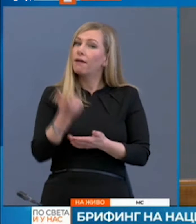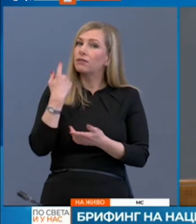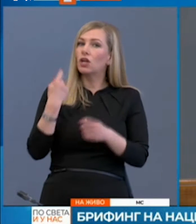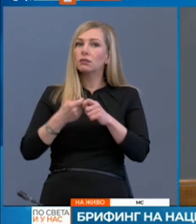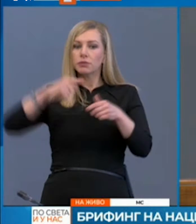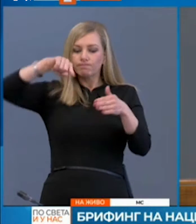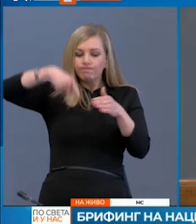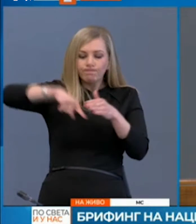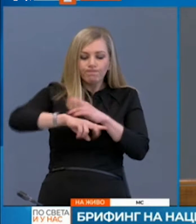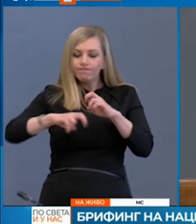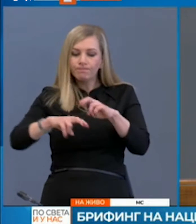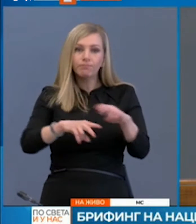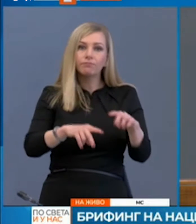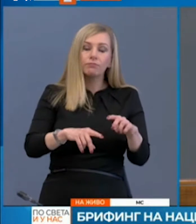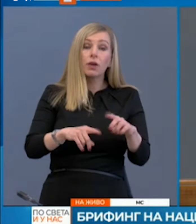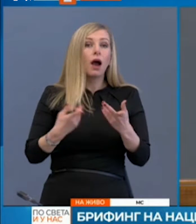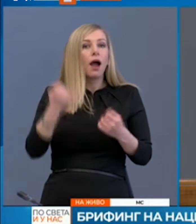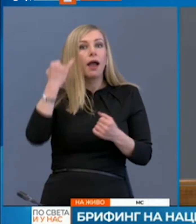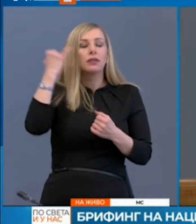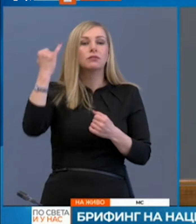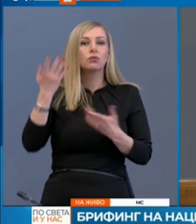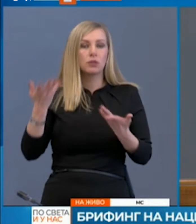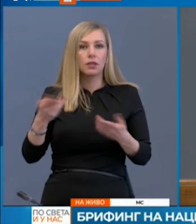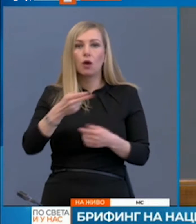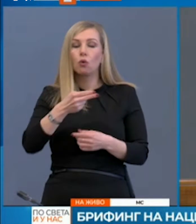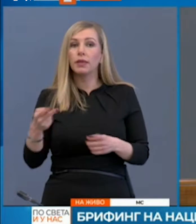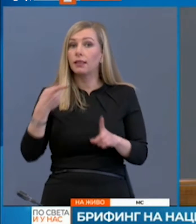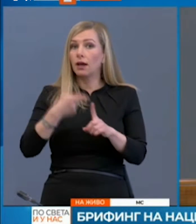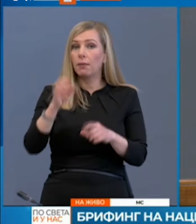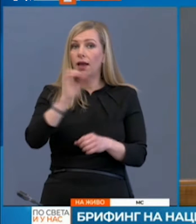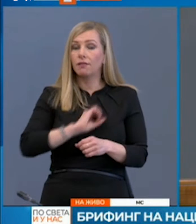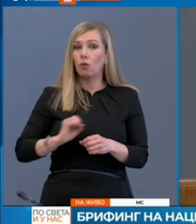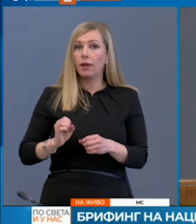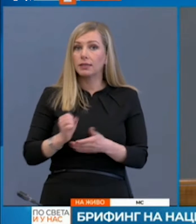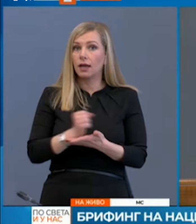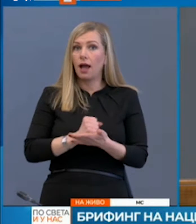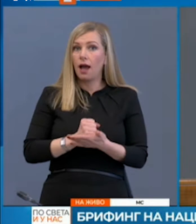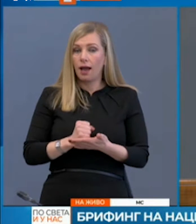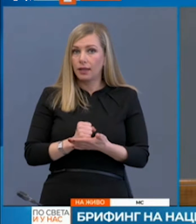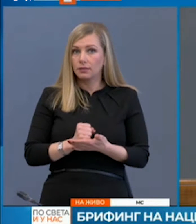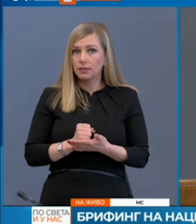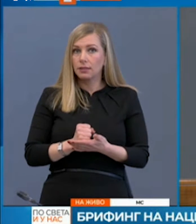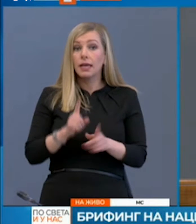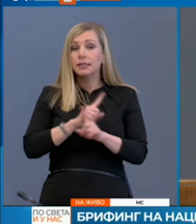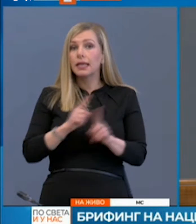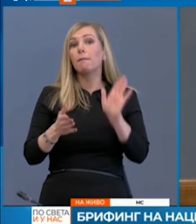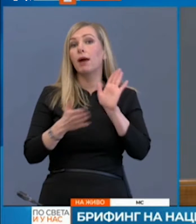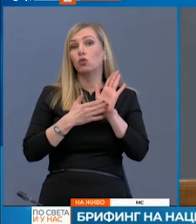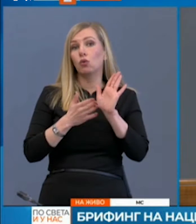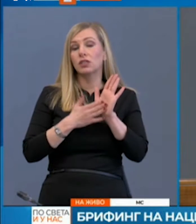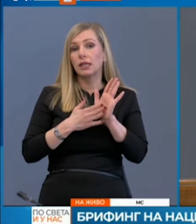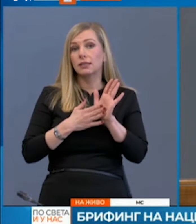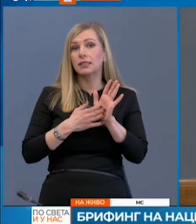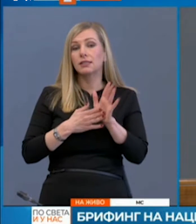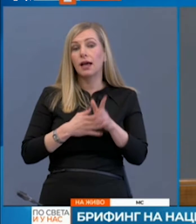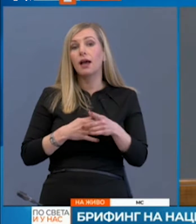анализ и извода на комитета към Европейската агенция е, че няма доказателства за